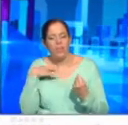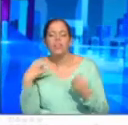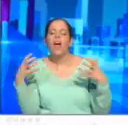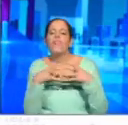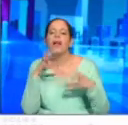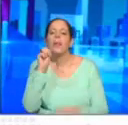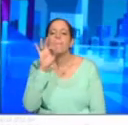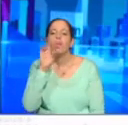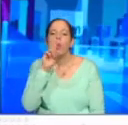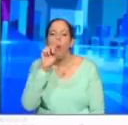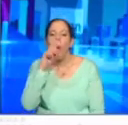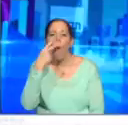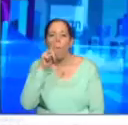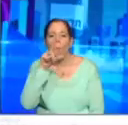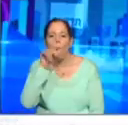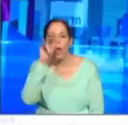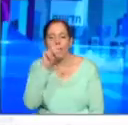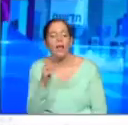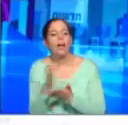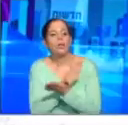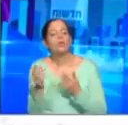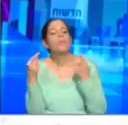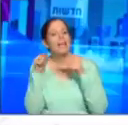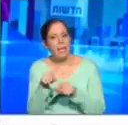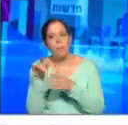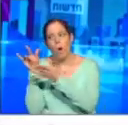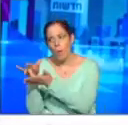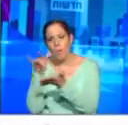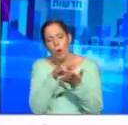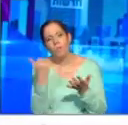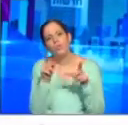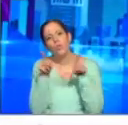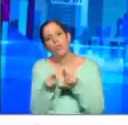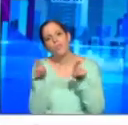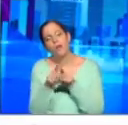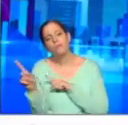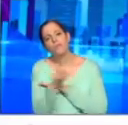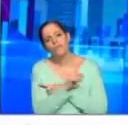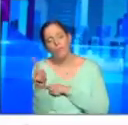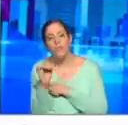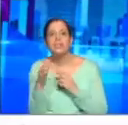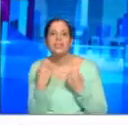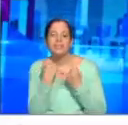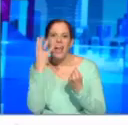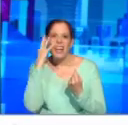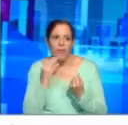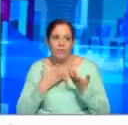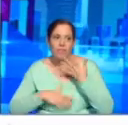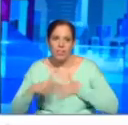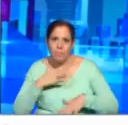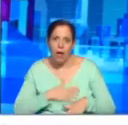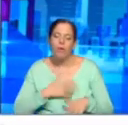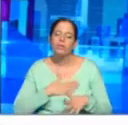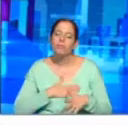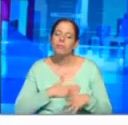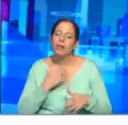ש... נכון, הם מגיעים ממקום למקום תמיד אותו דבר, זה נסיעה כיפית ונעימה. ניסו למצוא איזושהי דרך להנעים את זמנם של